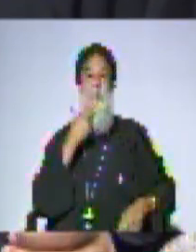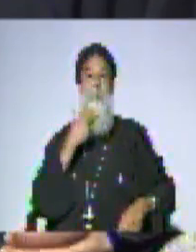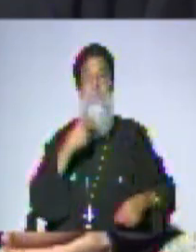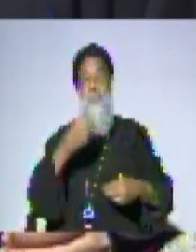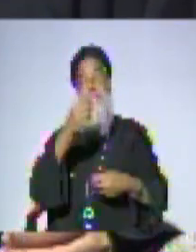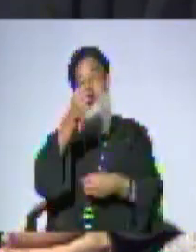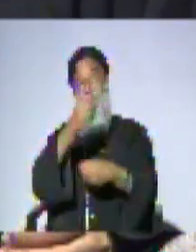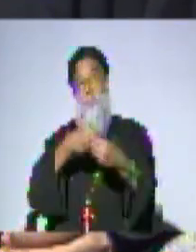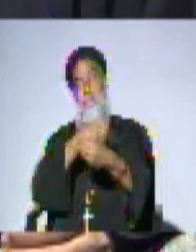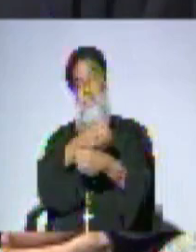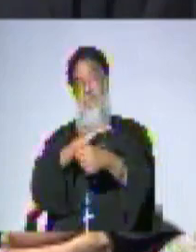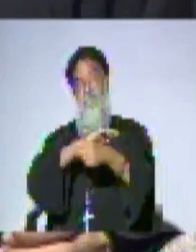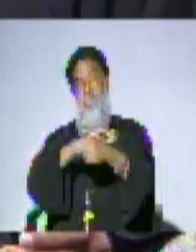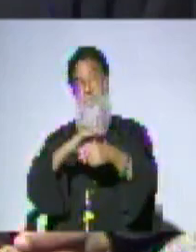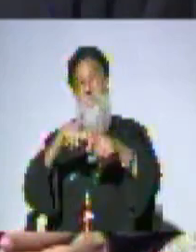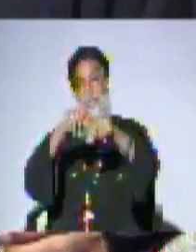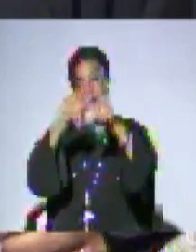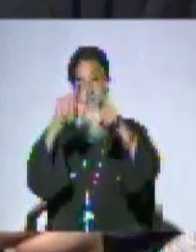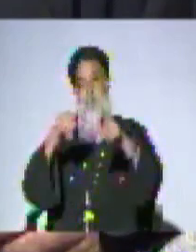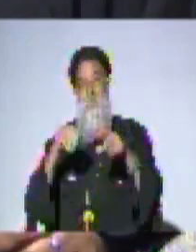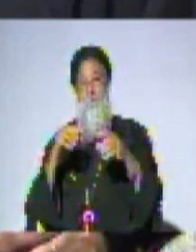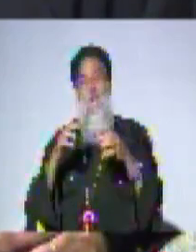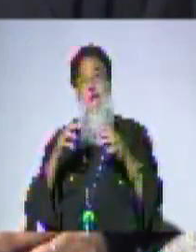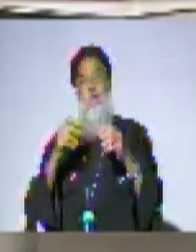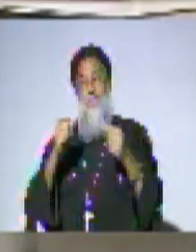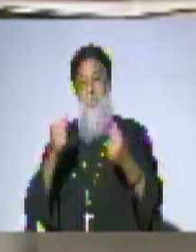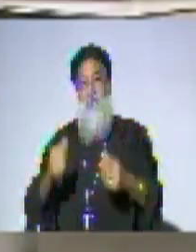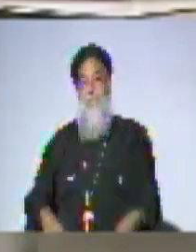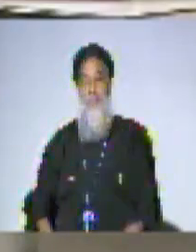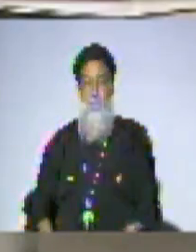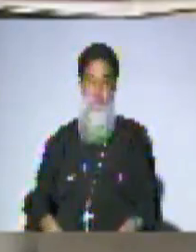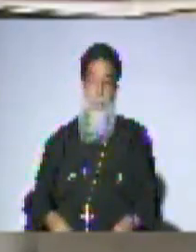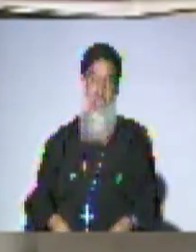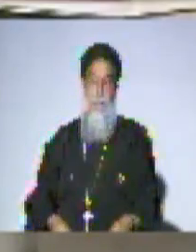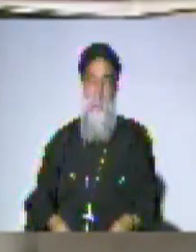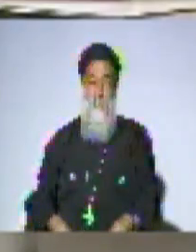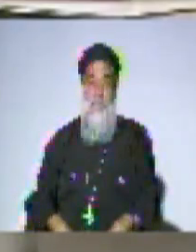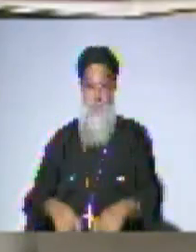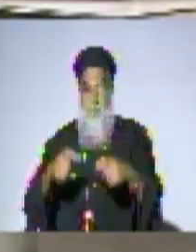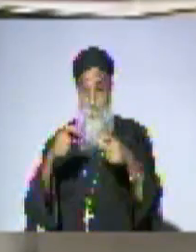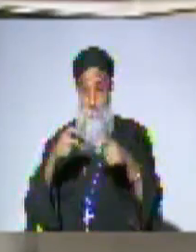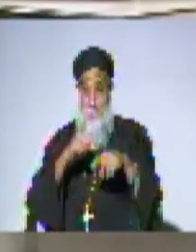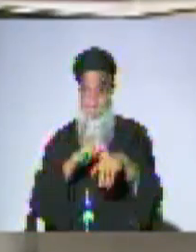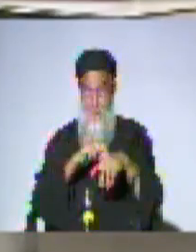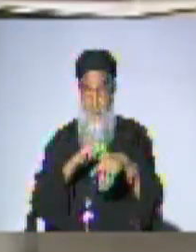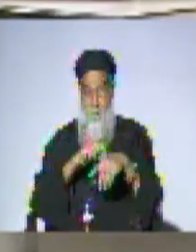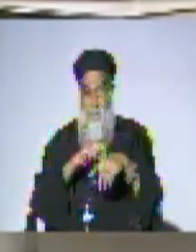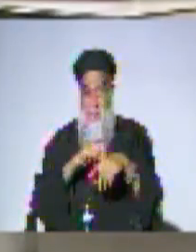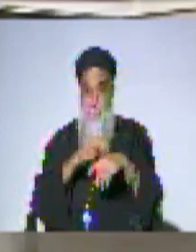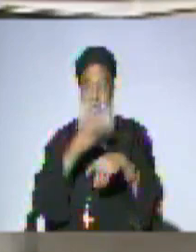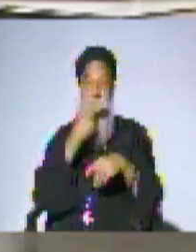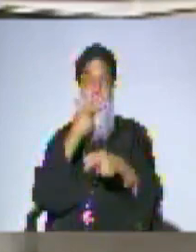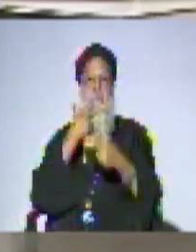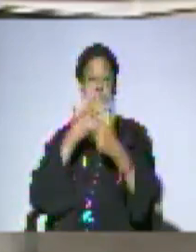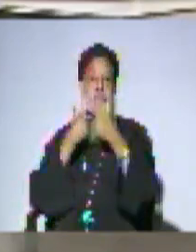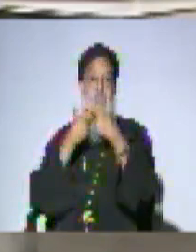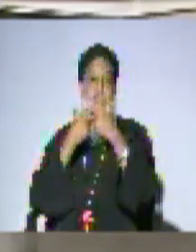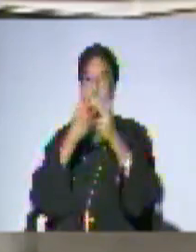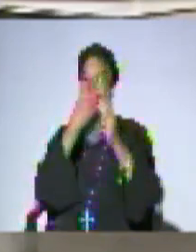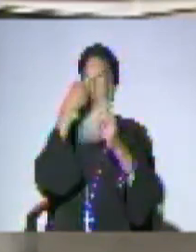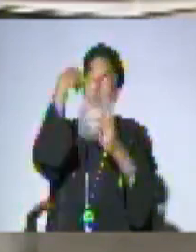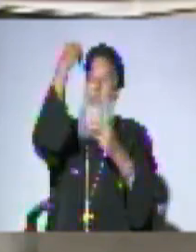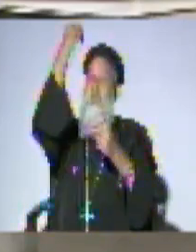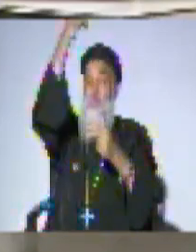اقدم لك هذه الذبيحه المخوفه. يعني تنقيه الهيه بعمل الروح